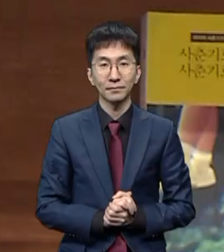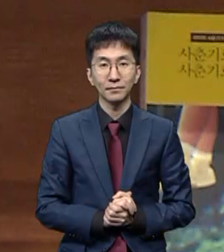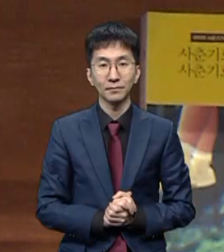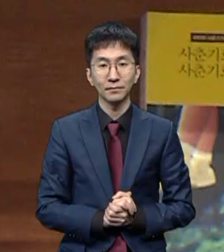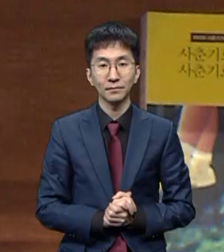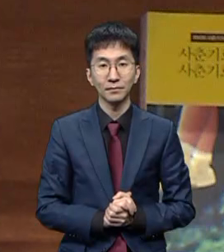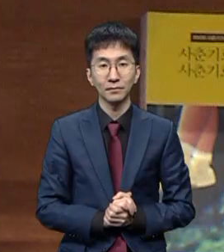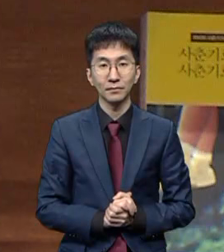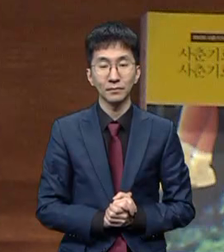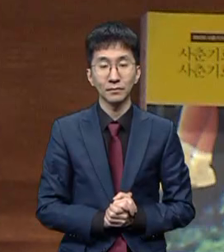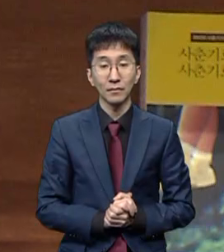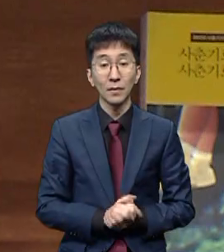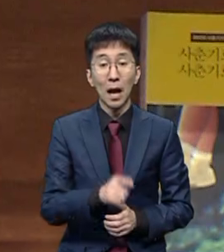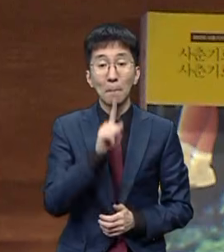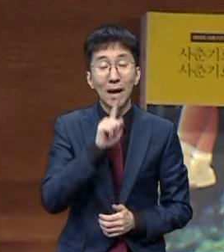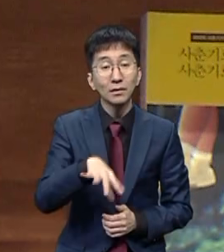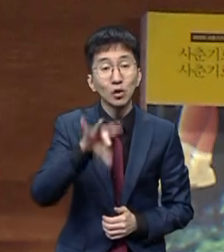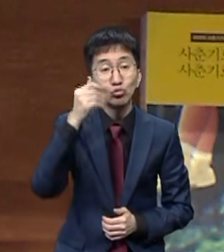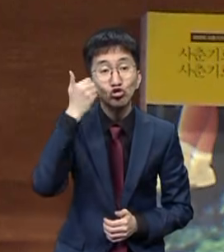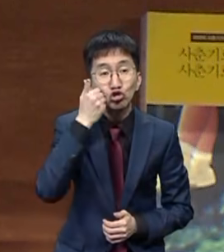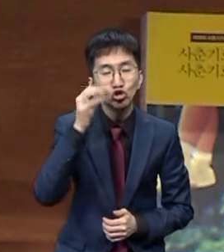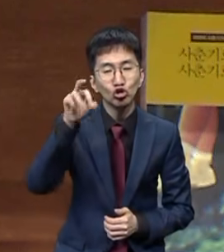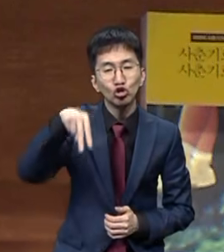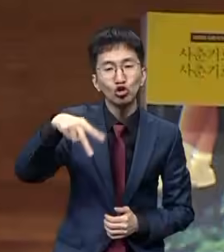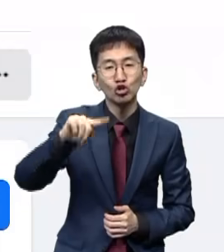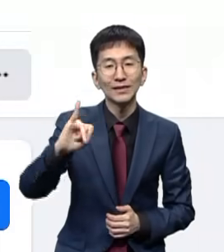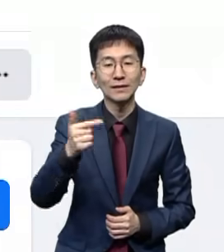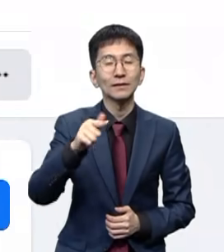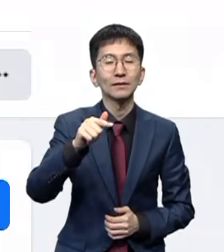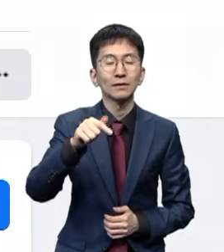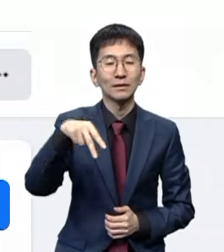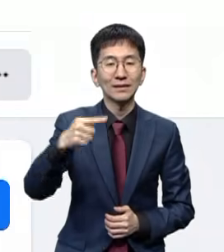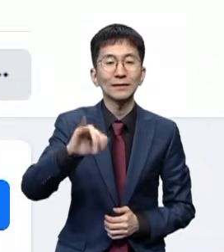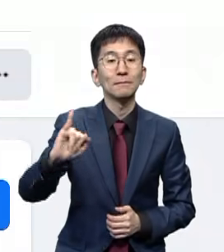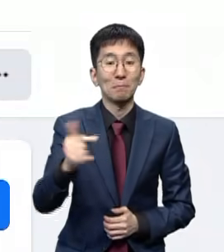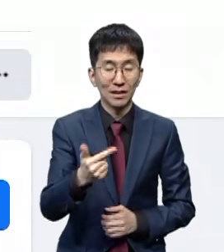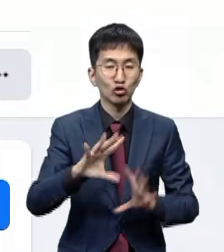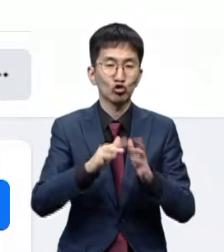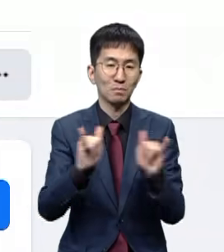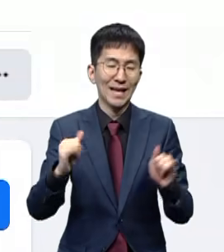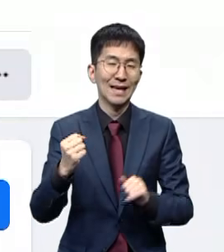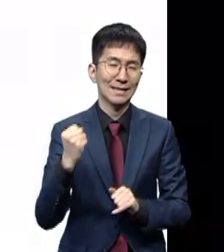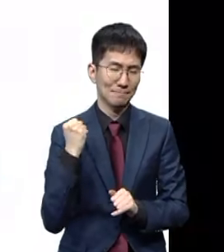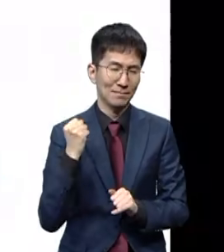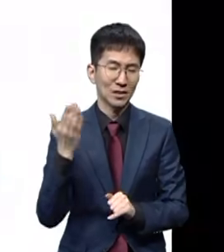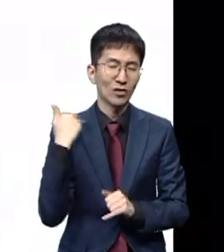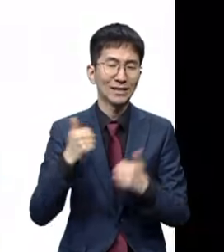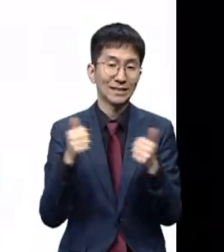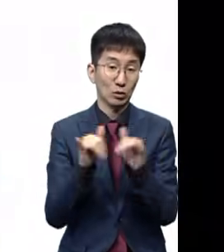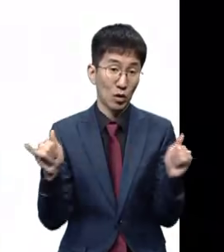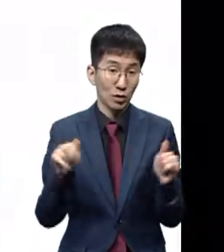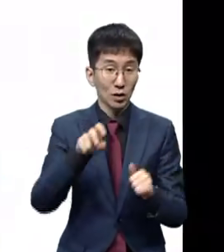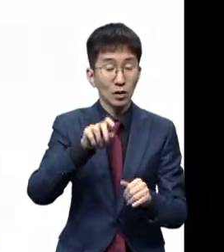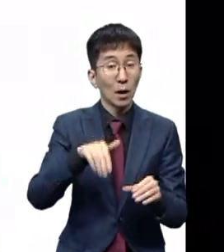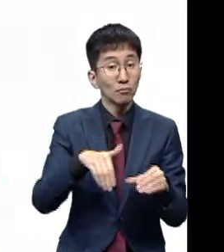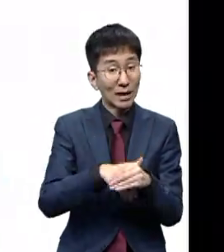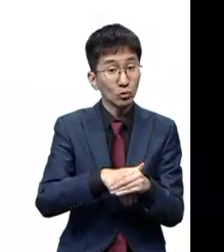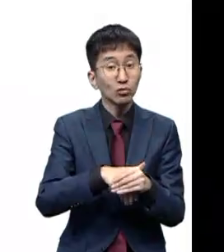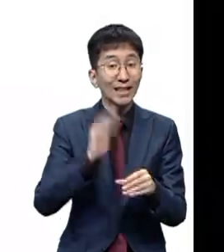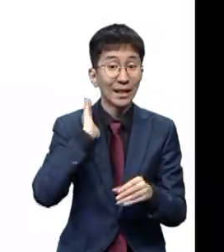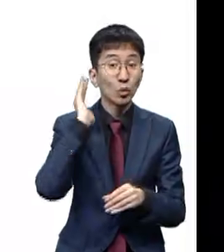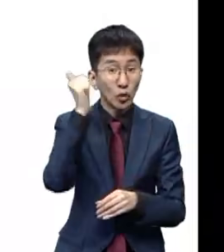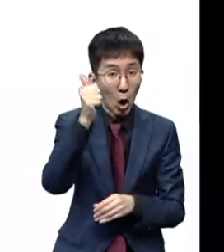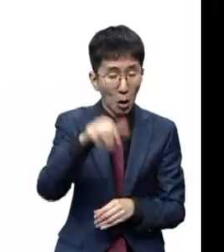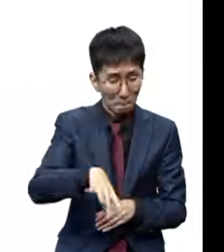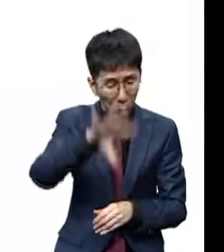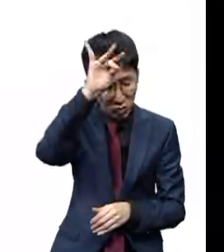먼저 포문을 연구원 유승민 국민의 힘 전 의원입니다 문재인 대통령이 백신이 로 접종 자가 되 백신에 대한